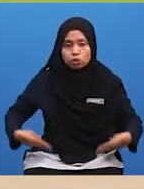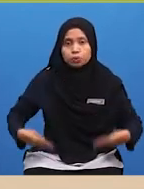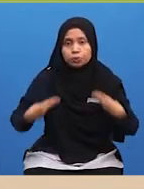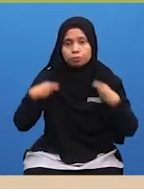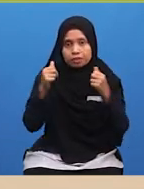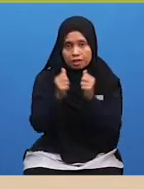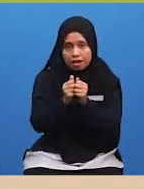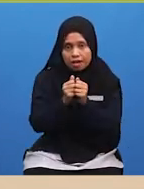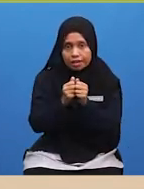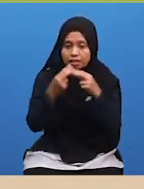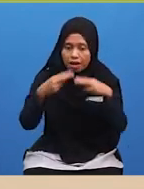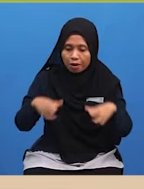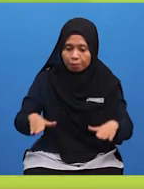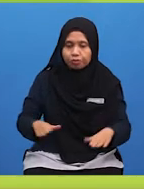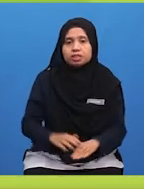dengan harmoni.